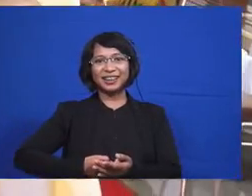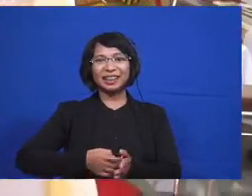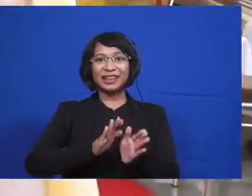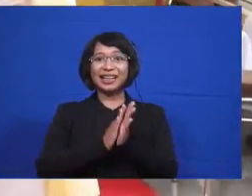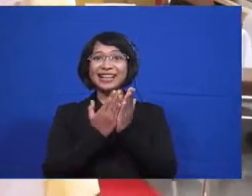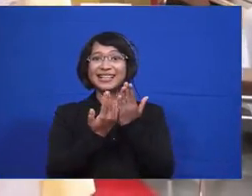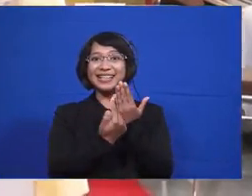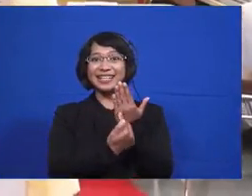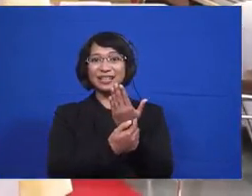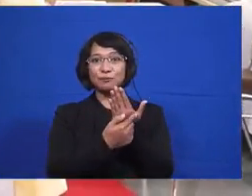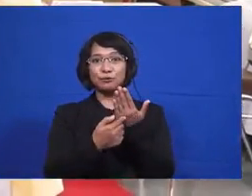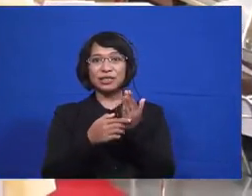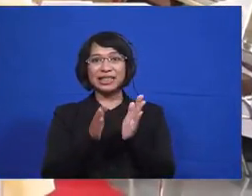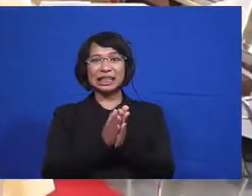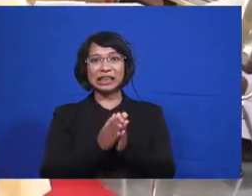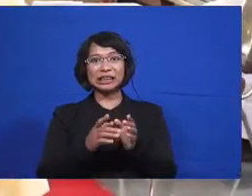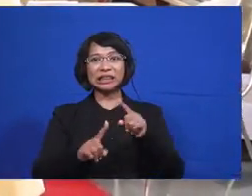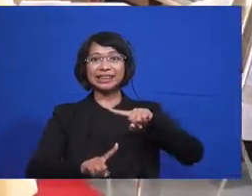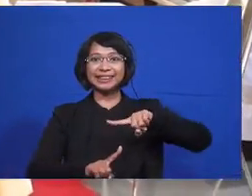salib.